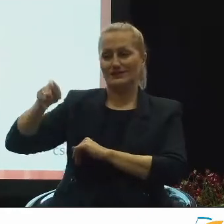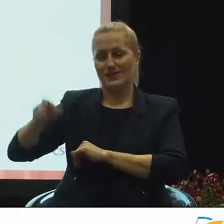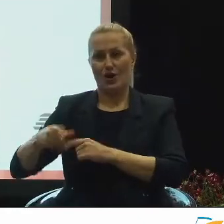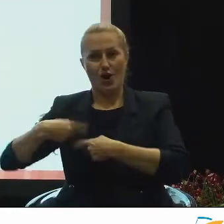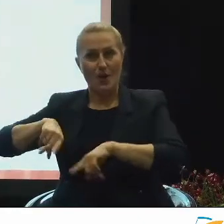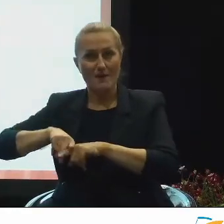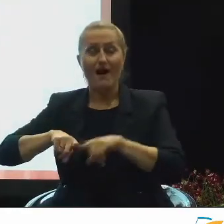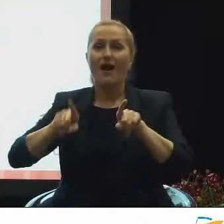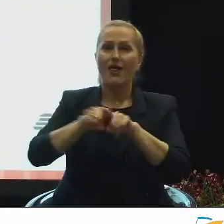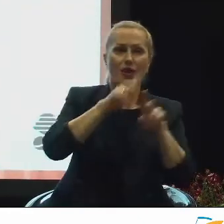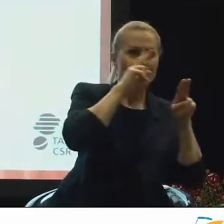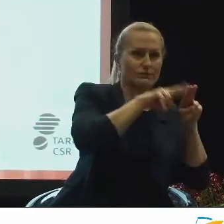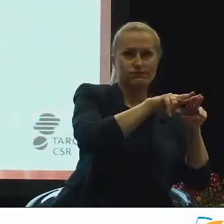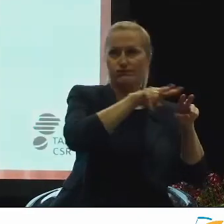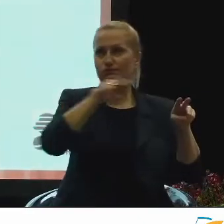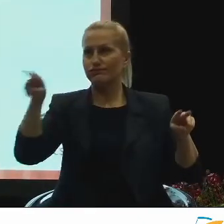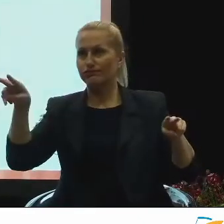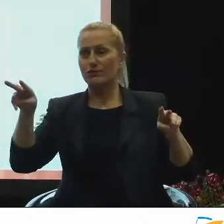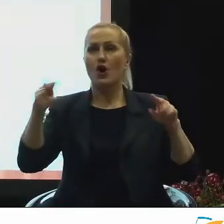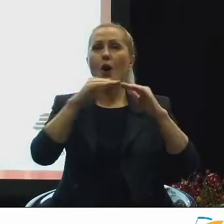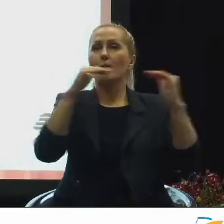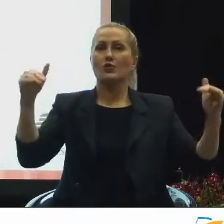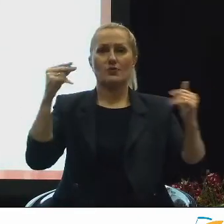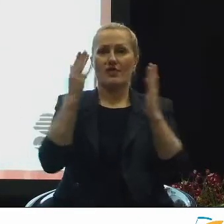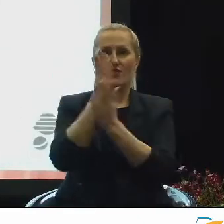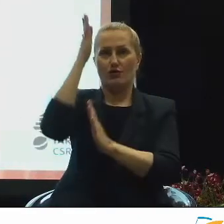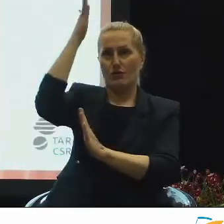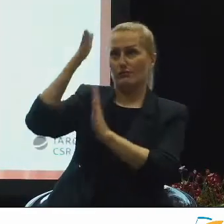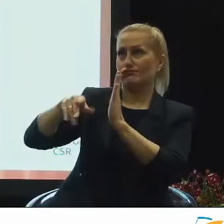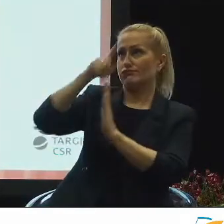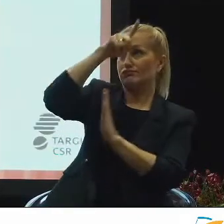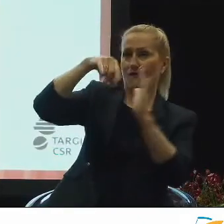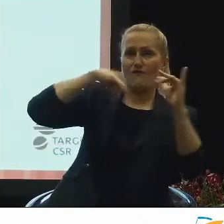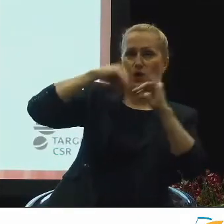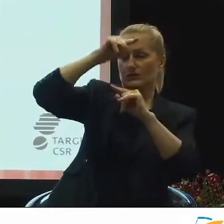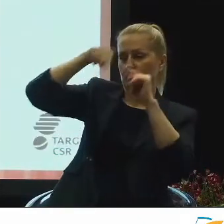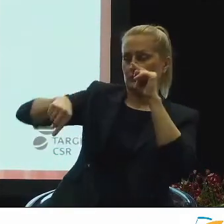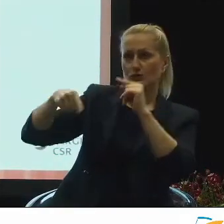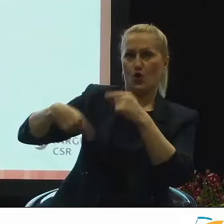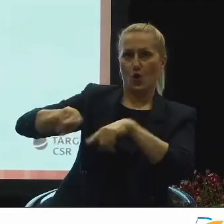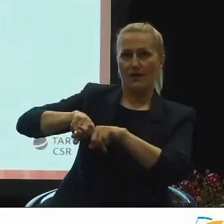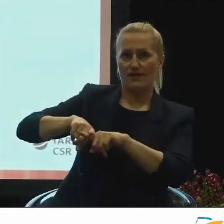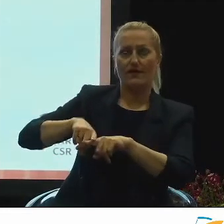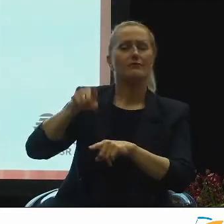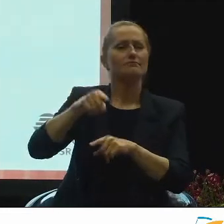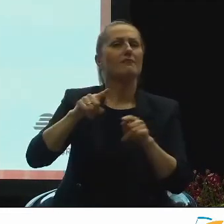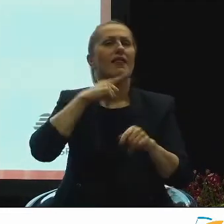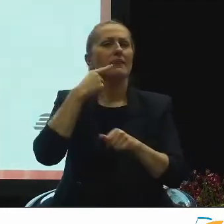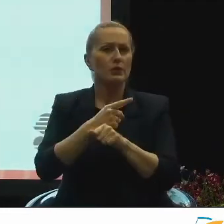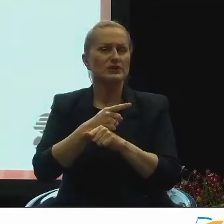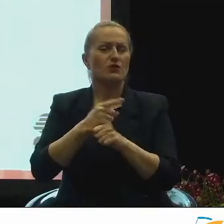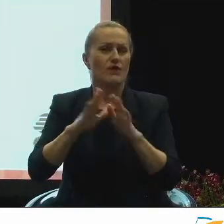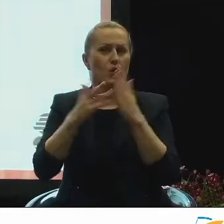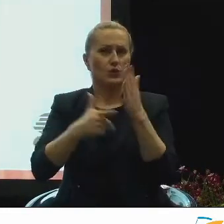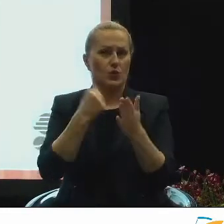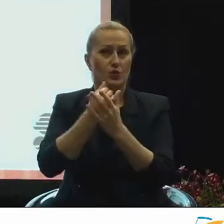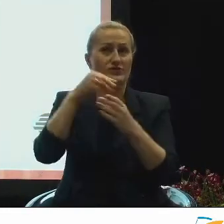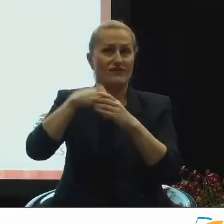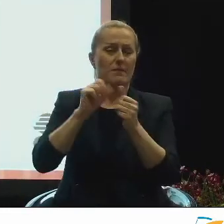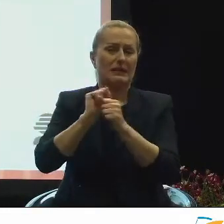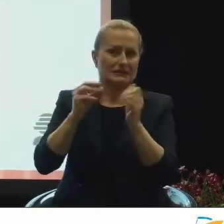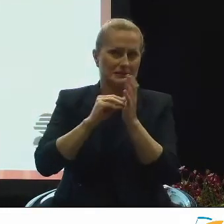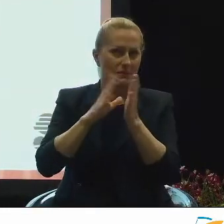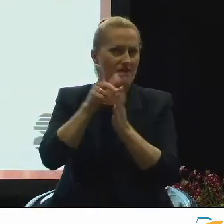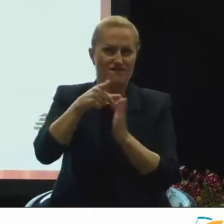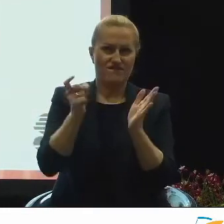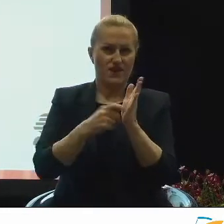relacjach horyzontalnych, w relacjach poziomych. I mamy nawet niektóre postanowienia konstytucji, które bardzo wyraźnie tego wymagają. To